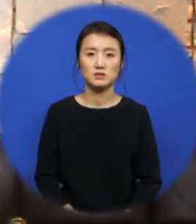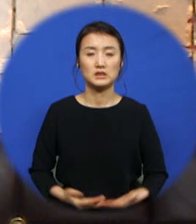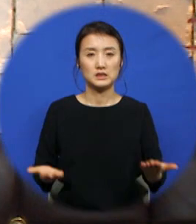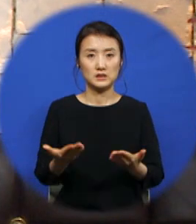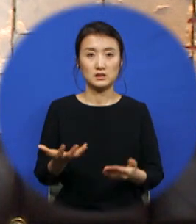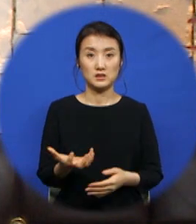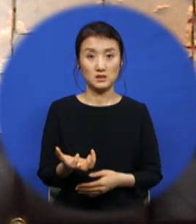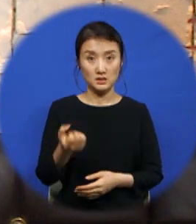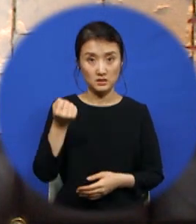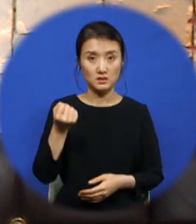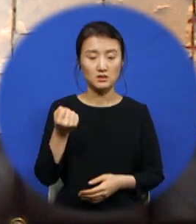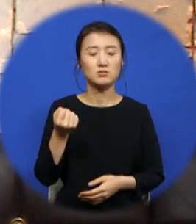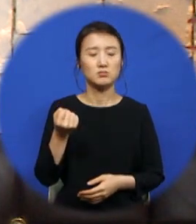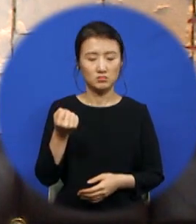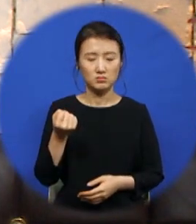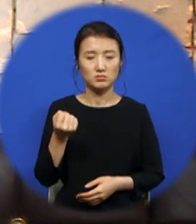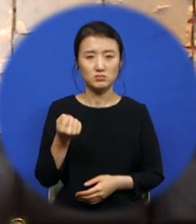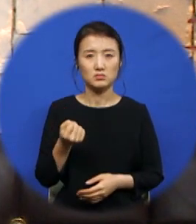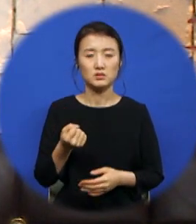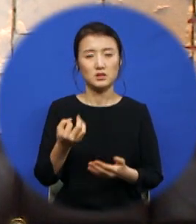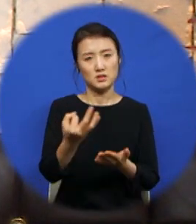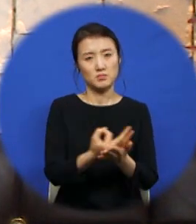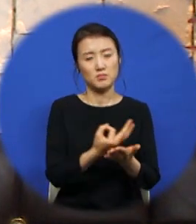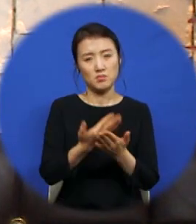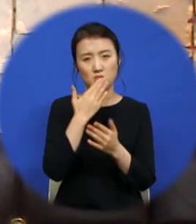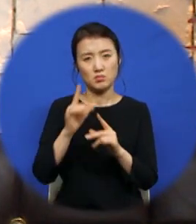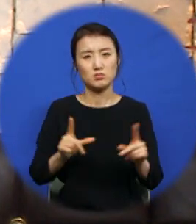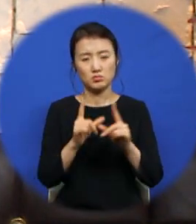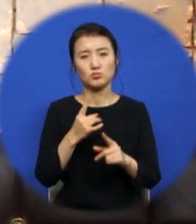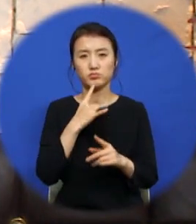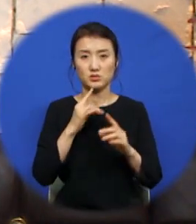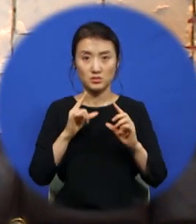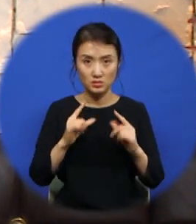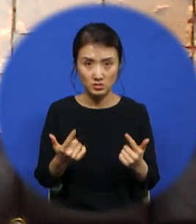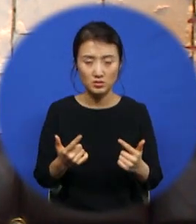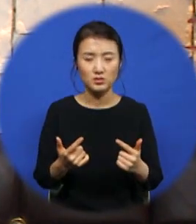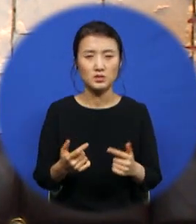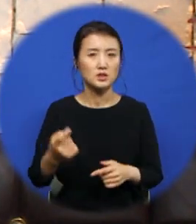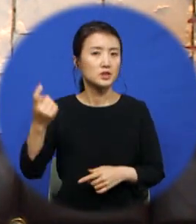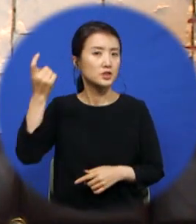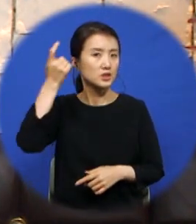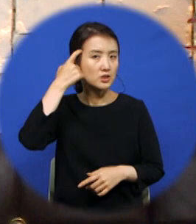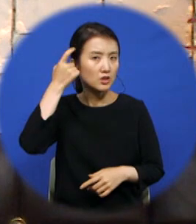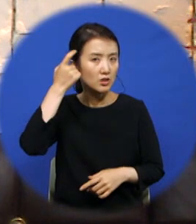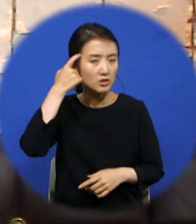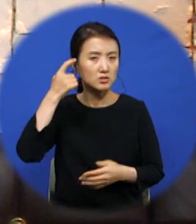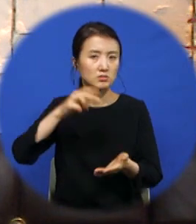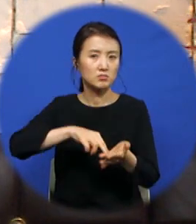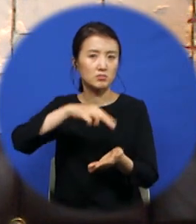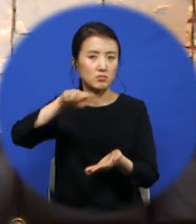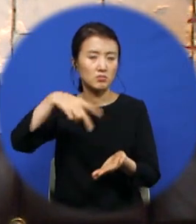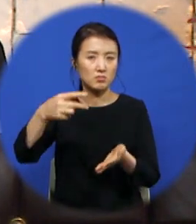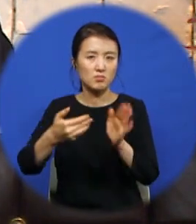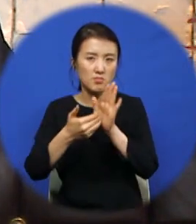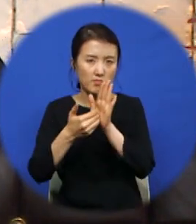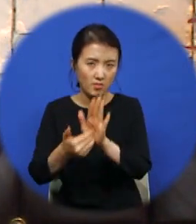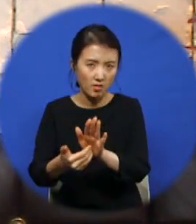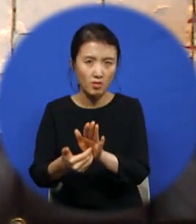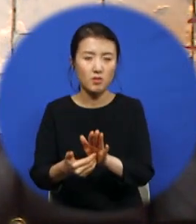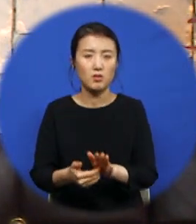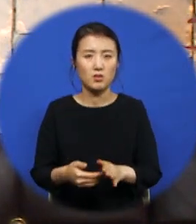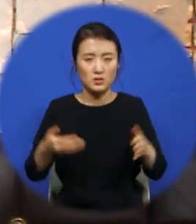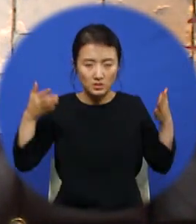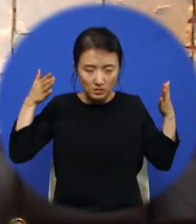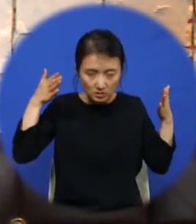것이 생계를 주지 않 수단도 되지만 한 사람의 정신의 방황을 방지하고 뭔가에